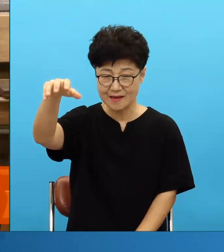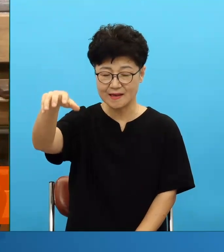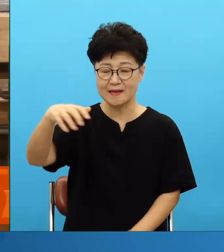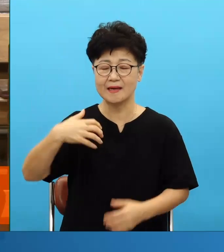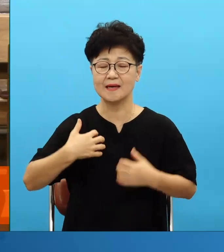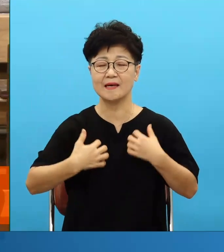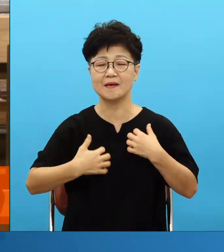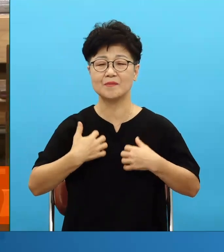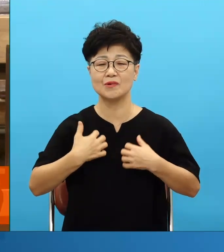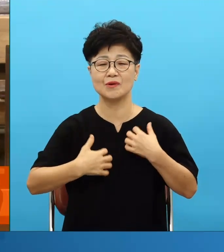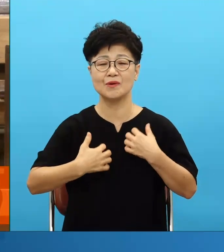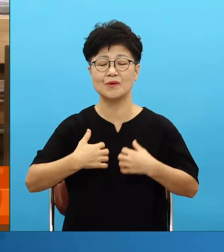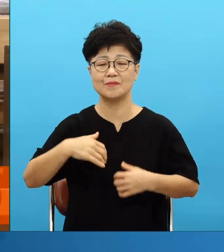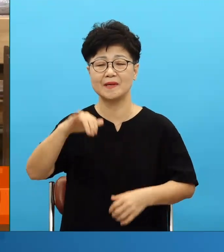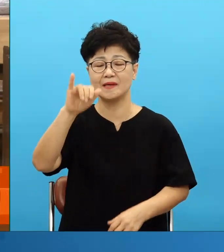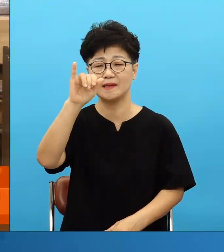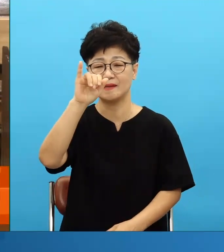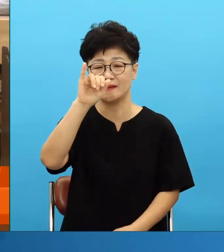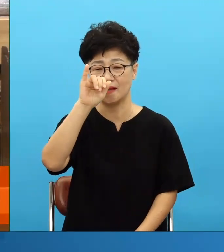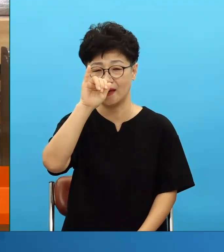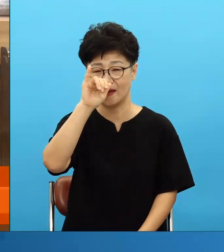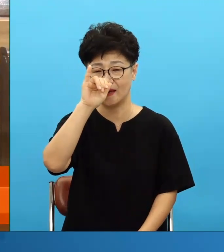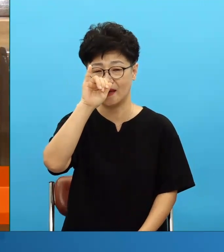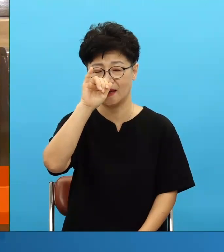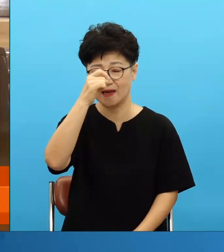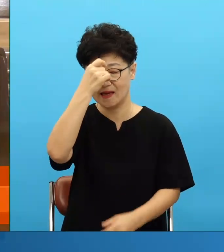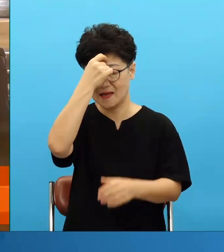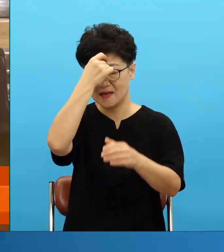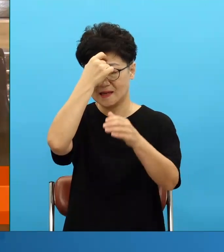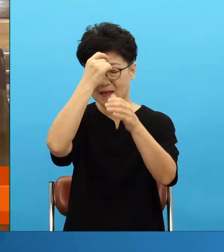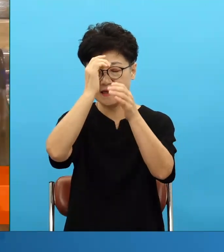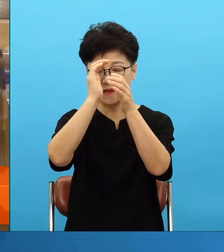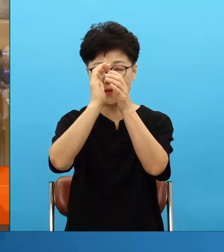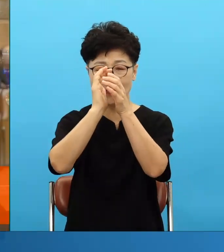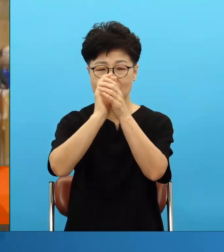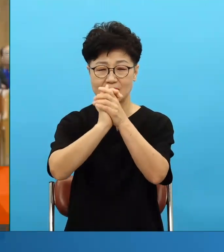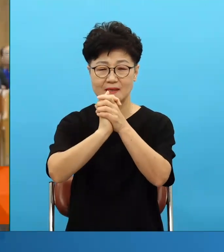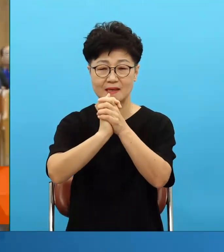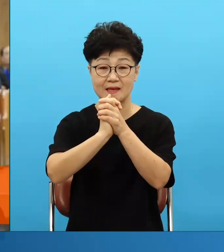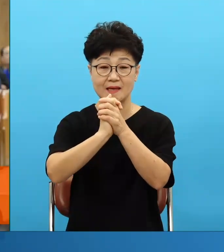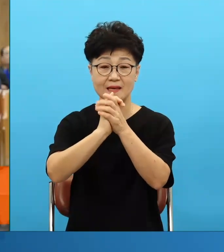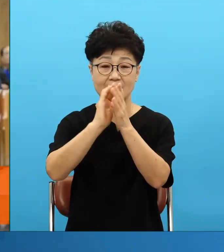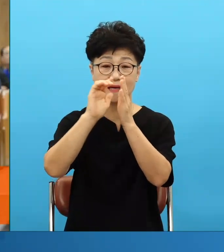거기 기쁨 있네. 기도